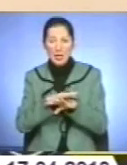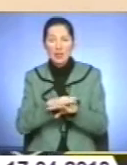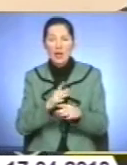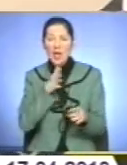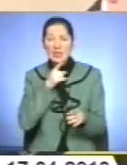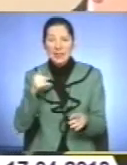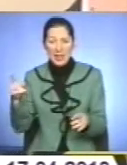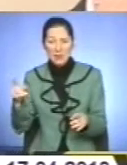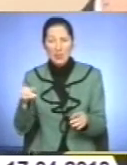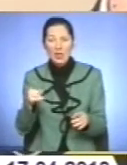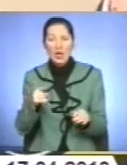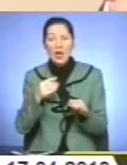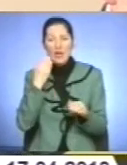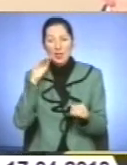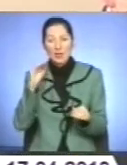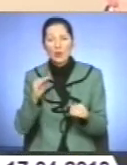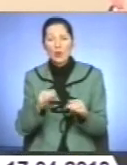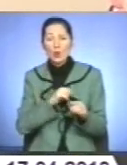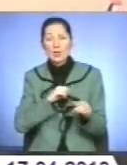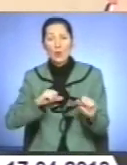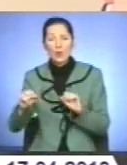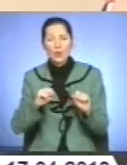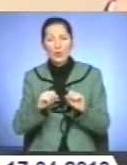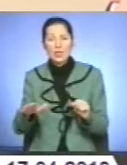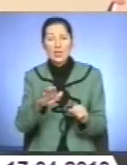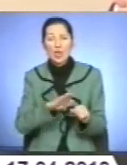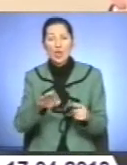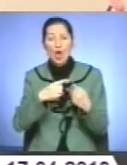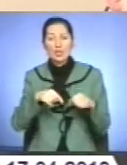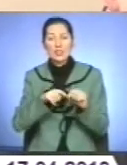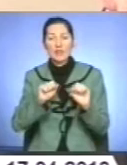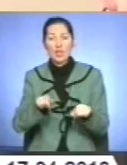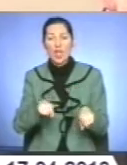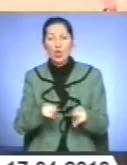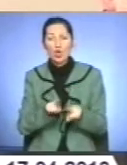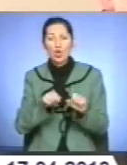самоврядування та територіальної організації влади. Такою, що спроможна максимально